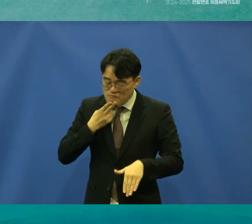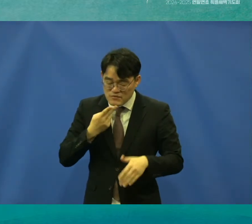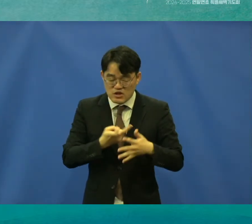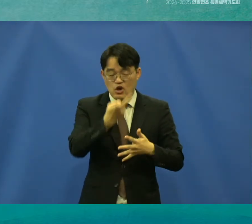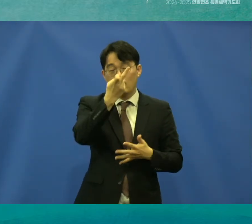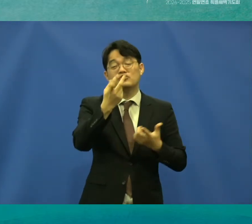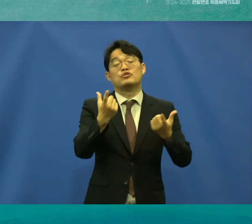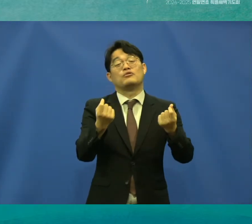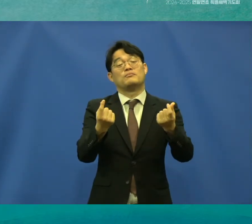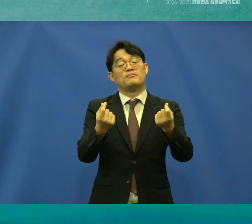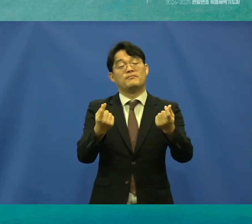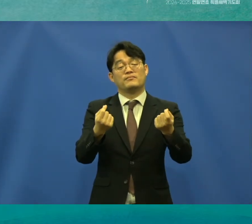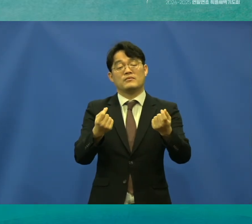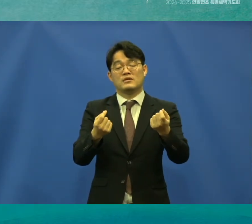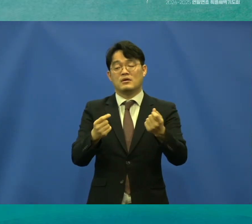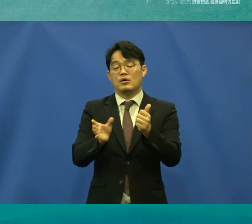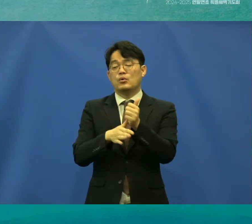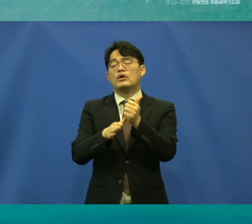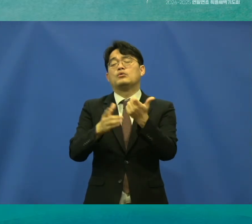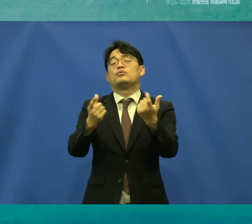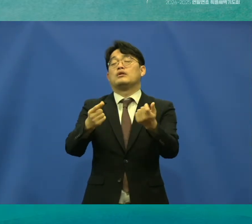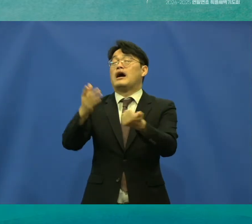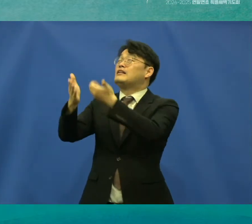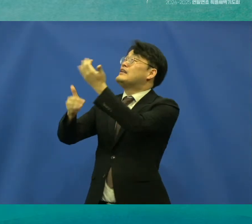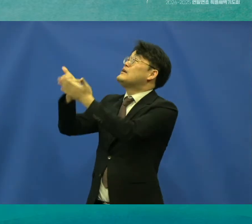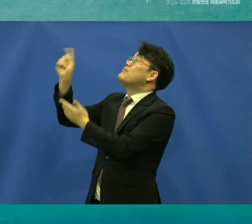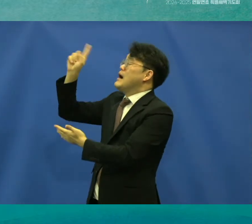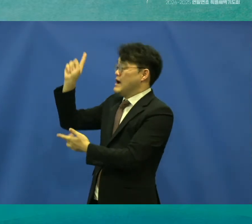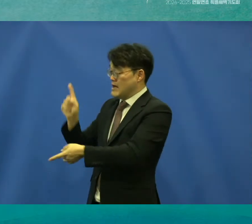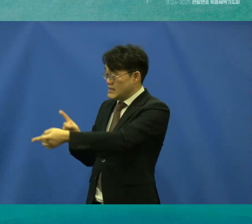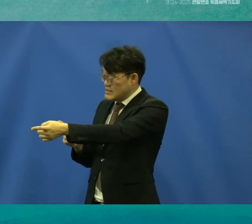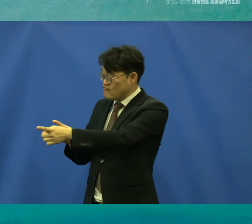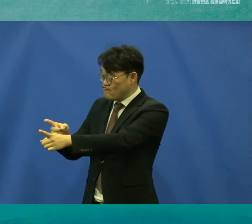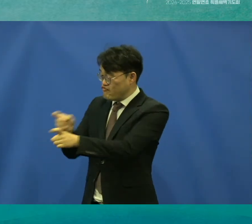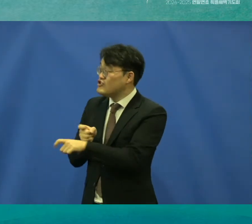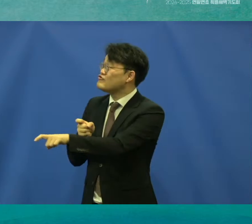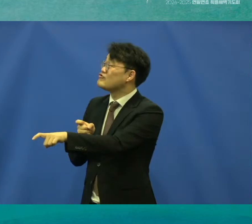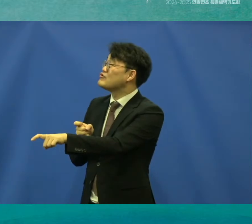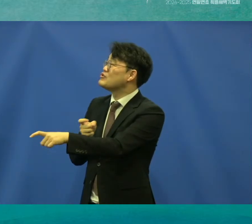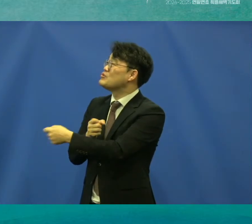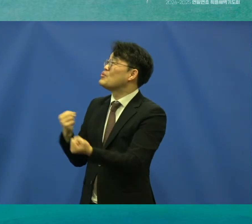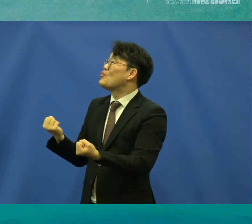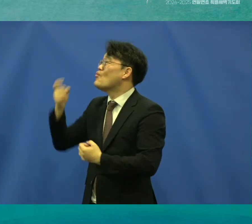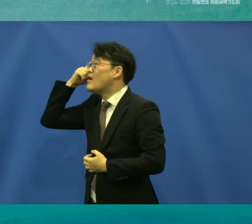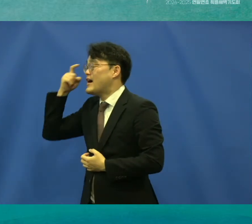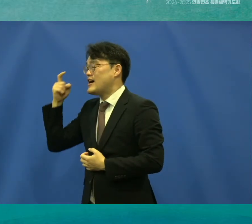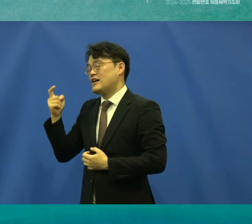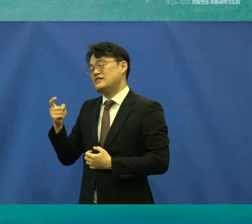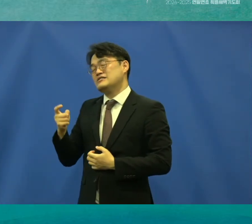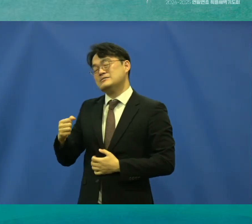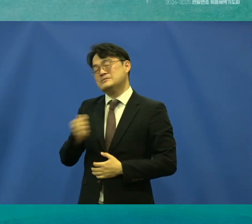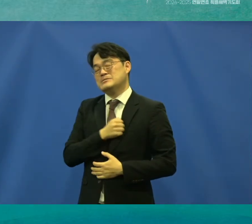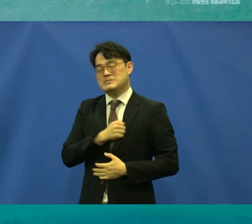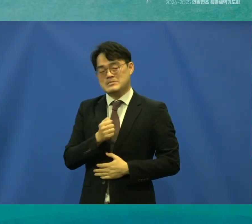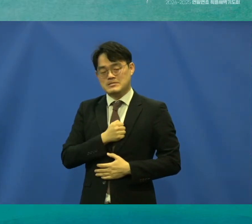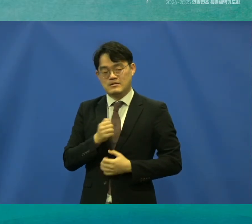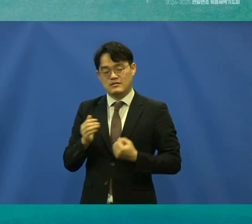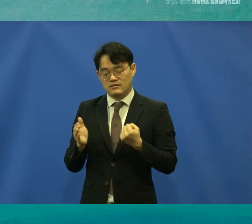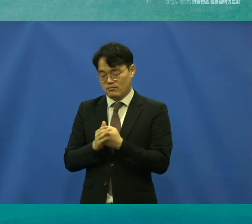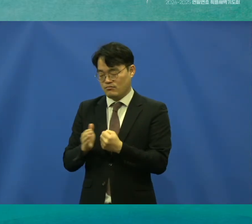요나는 더 이상 아무것도 하고 싶지 않았습니다. 니느웨 성을 빠져나와 초막을